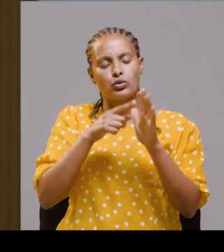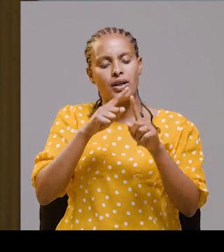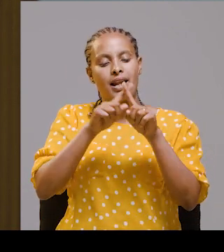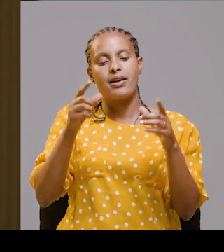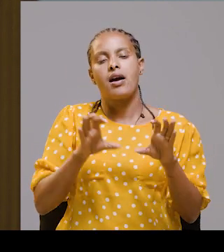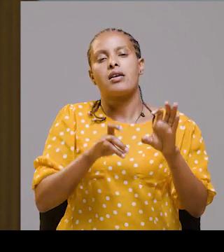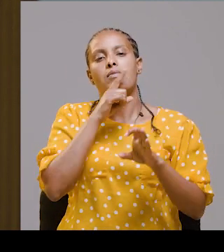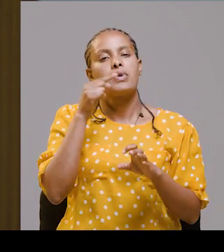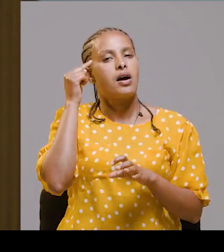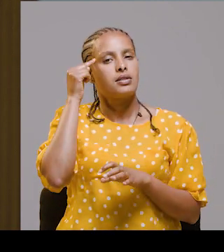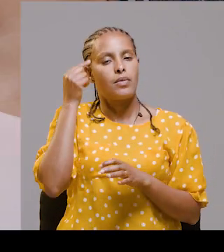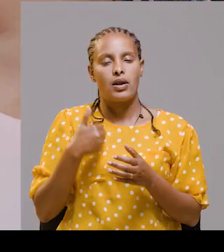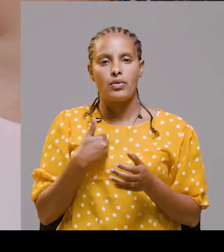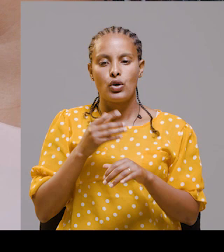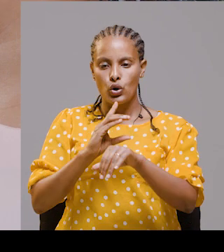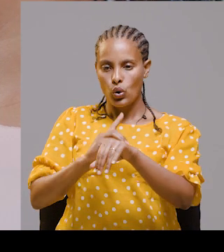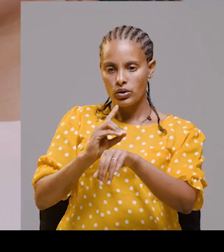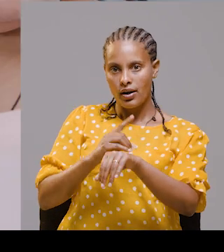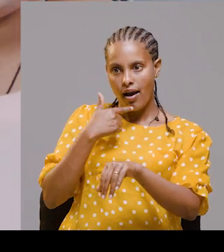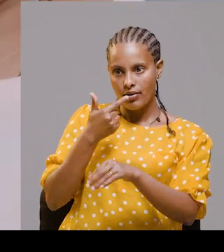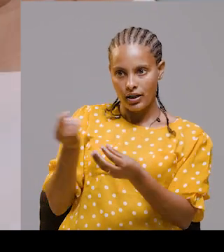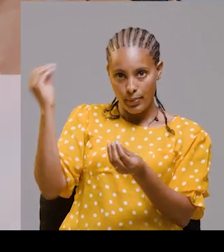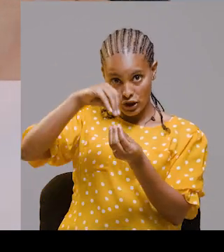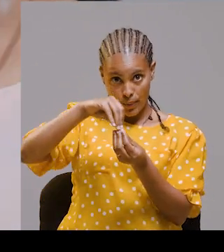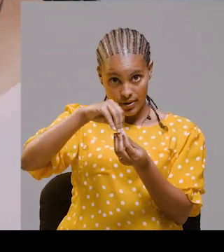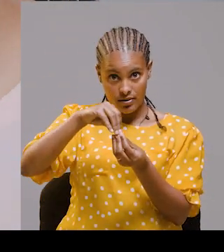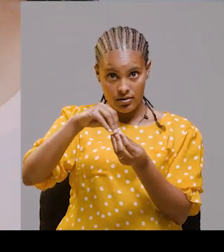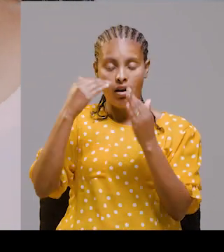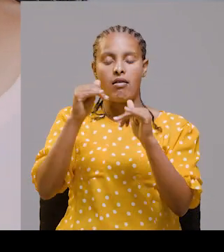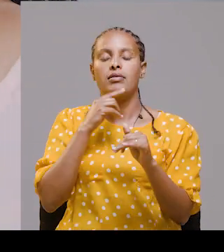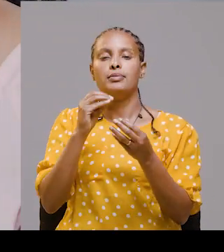ያደርገዋል ብዬ አስባለሁ። ዶክተር ያለው ላይም ለመጨመር ያክል